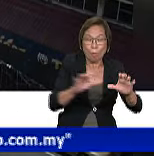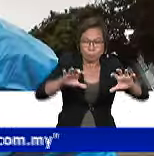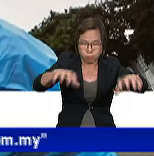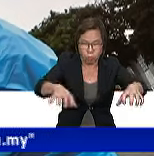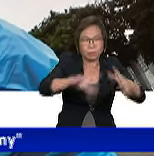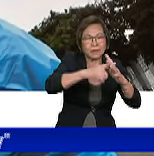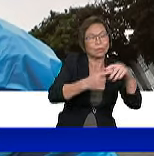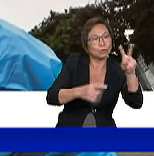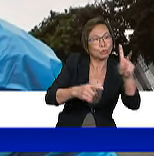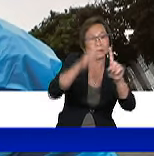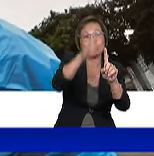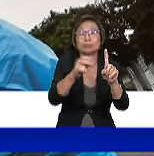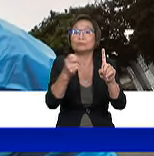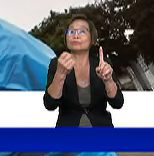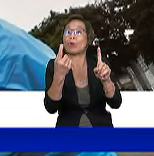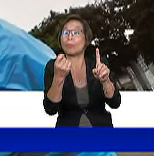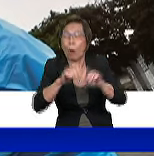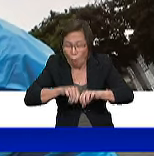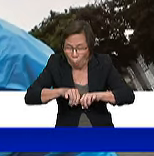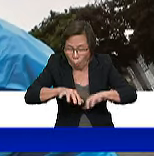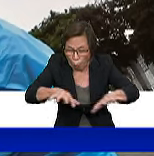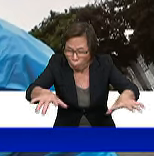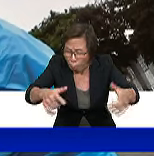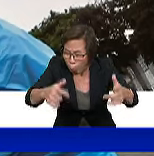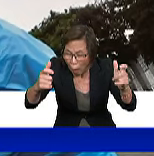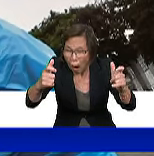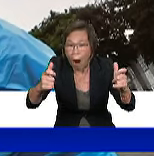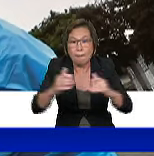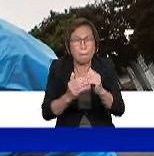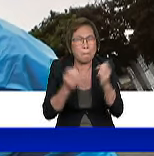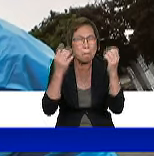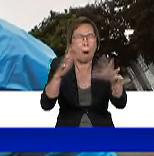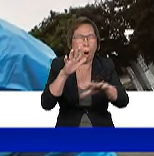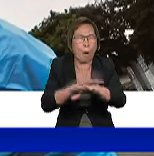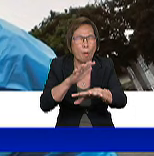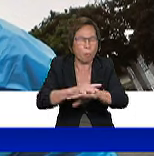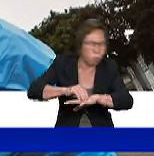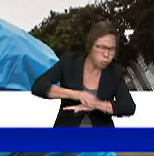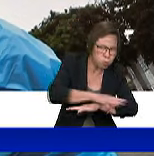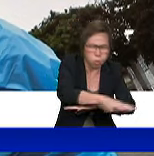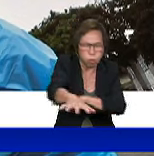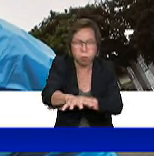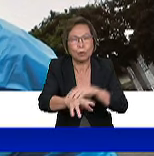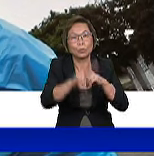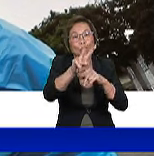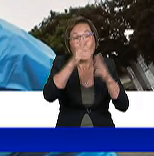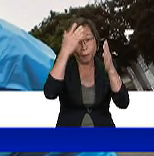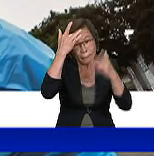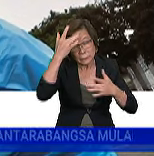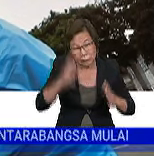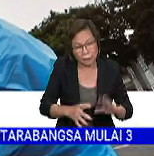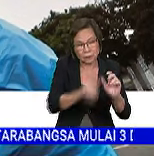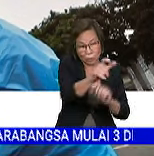pada 21 November lalu itu menular dengan pantas dan menyebabkan lebih banyak jangkitan Beliau berkata dua pesakit